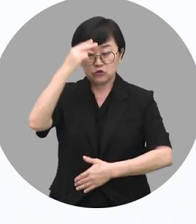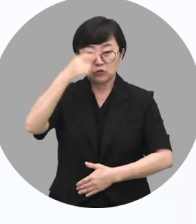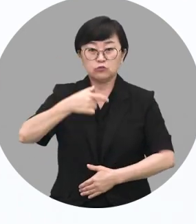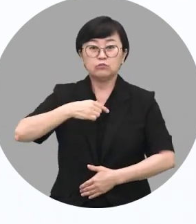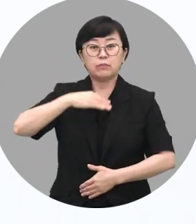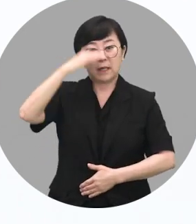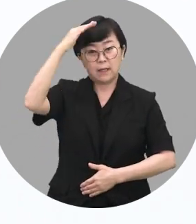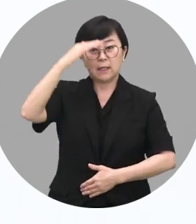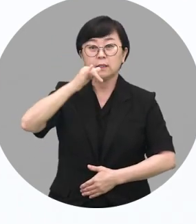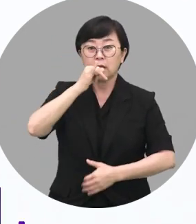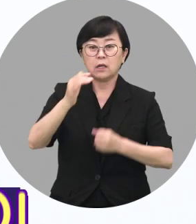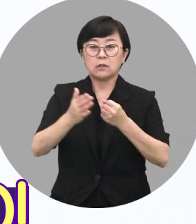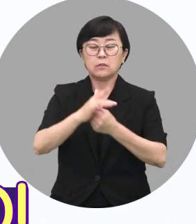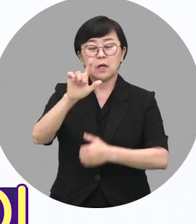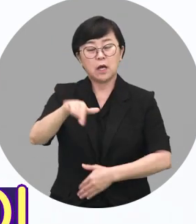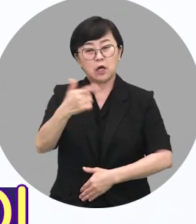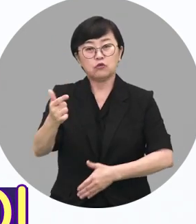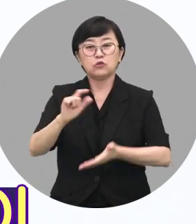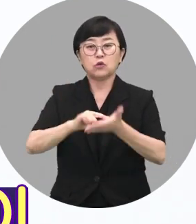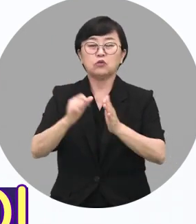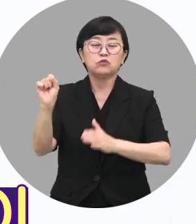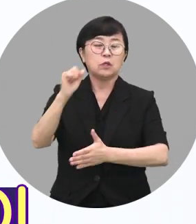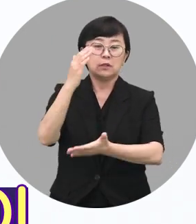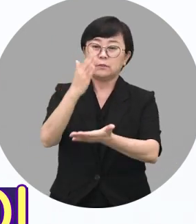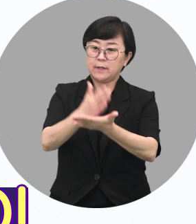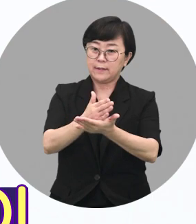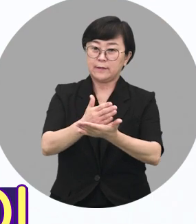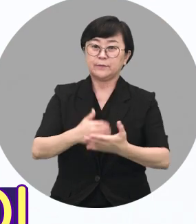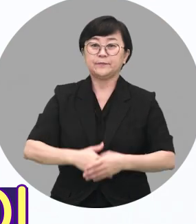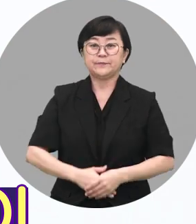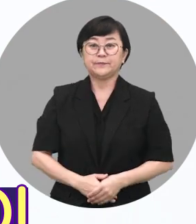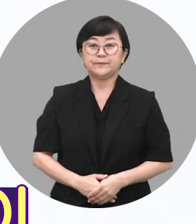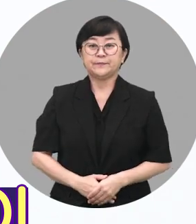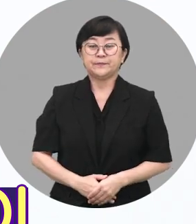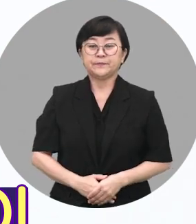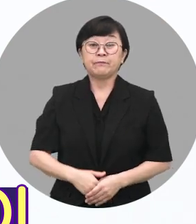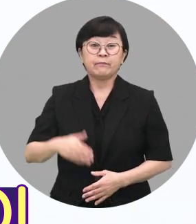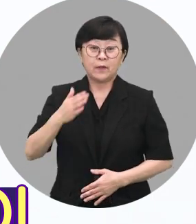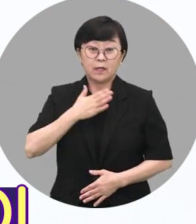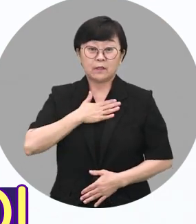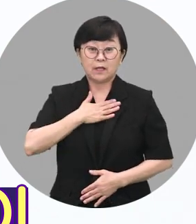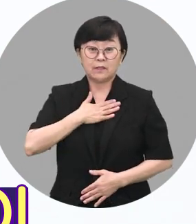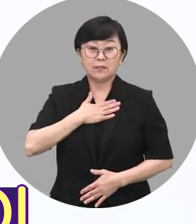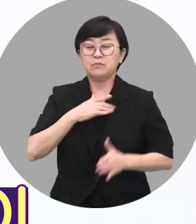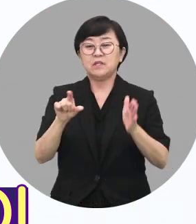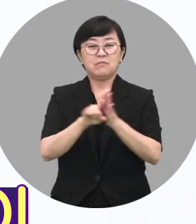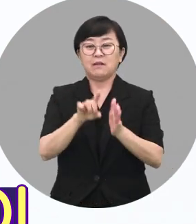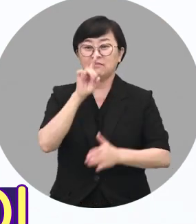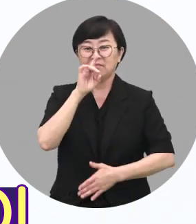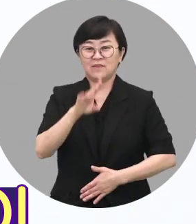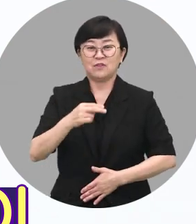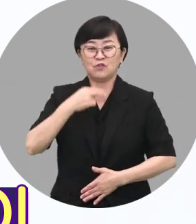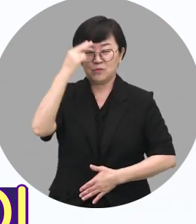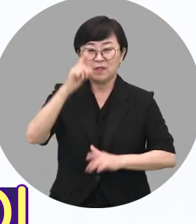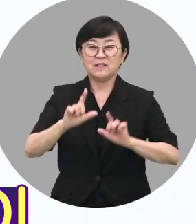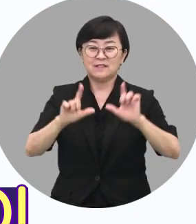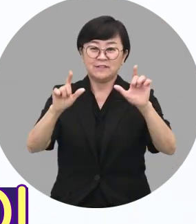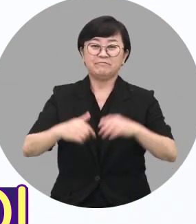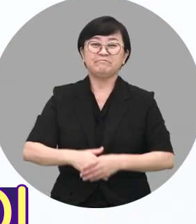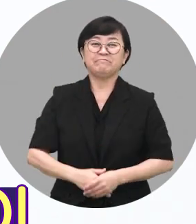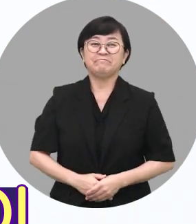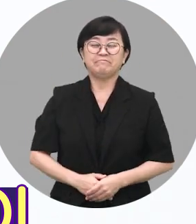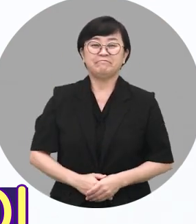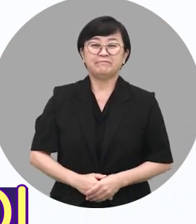마셨다라고 생각되시면 최소 하루 정도는 운전을 안 하시는 게 좋습니다. 네, 내가 나를 믿으면 안 될 것 같아요. 술 마신 날은. 네,